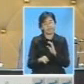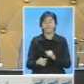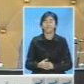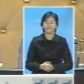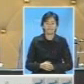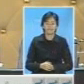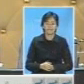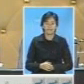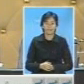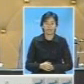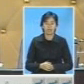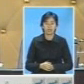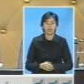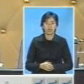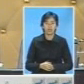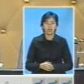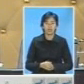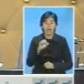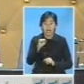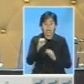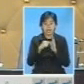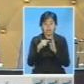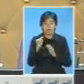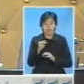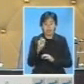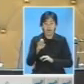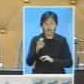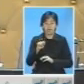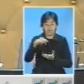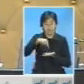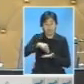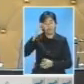เมื่อครั้งที่ผู้อภิปรายนายสาธิตวงศ์หนองเตยเนี่ยอภิปราย